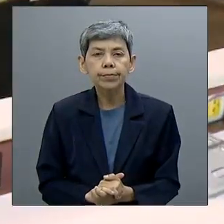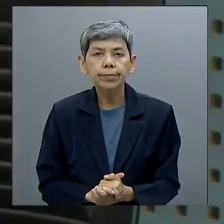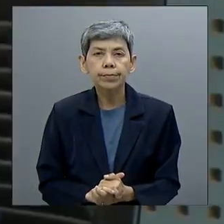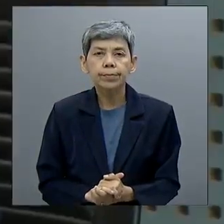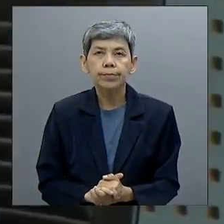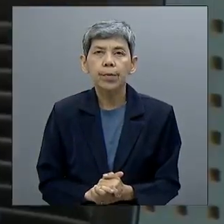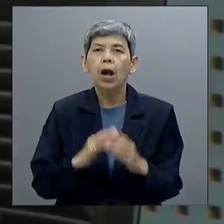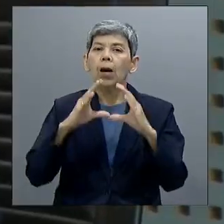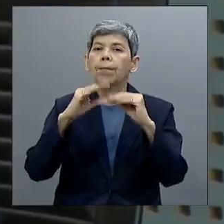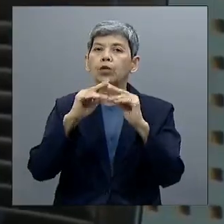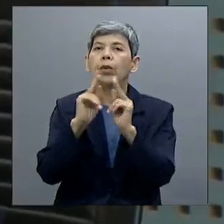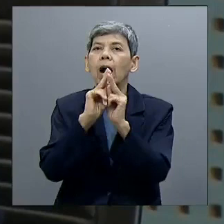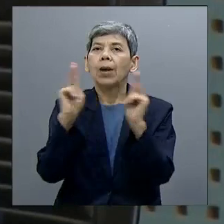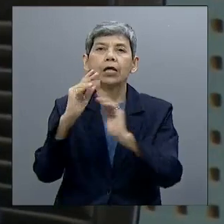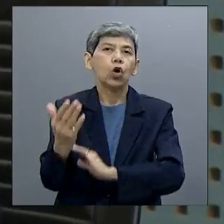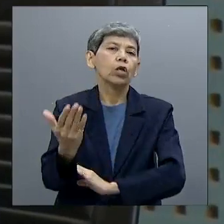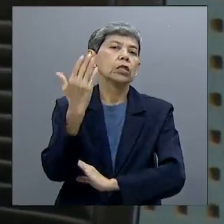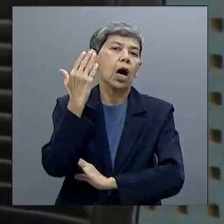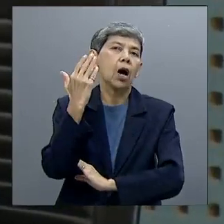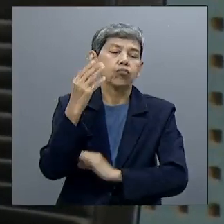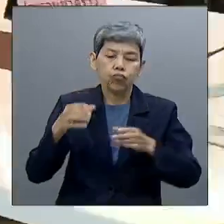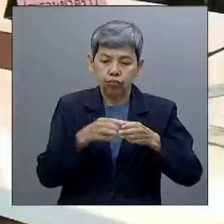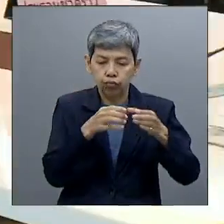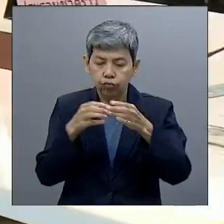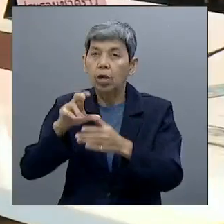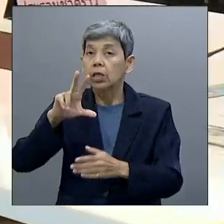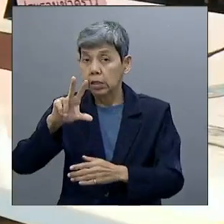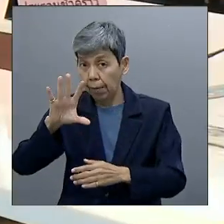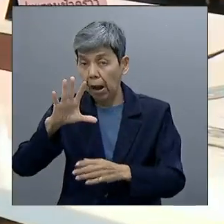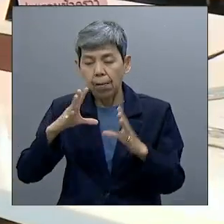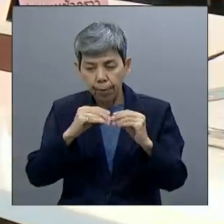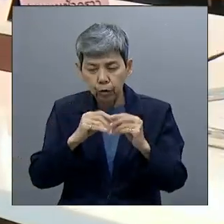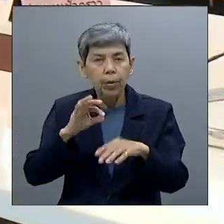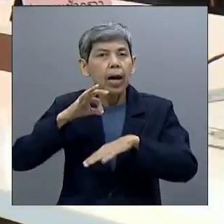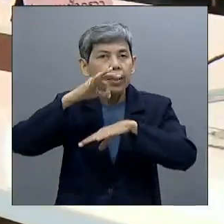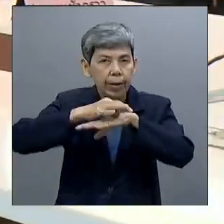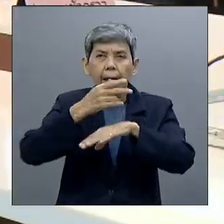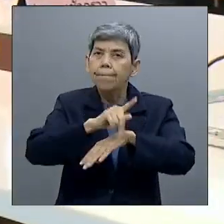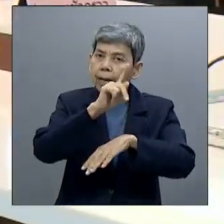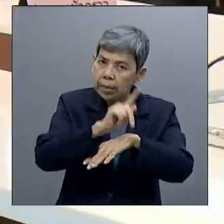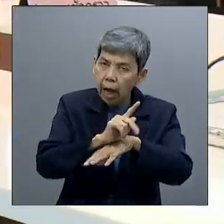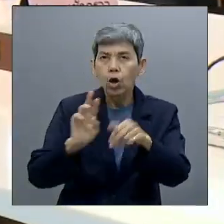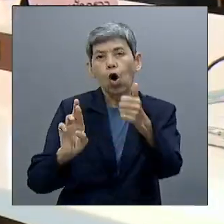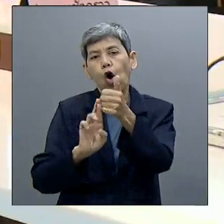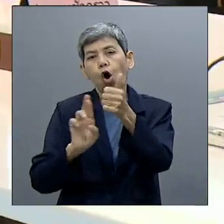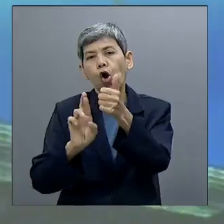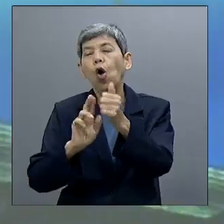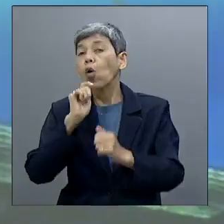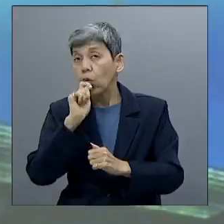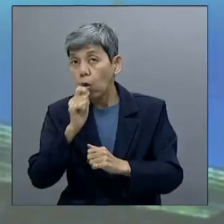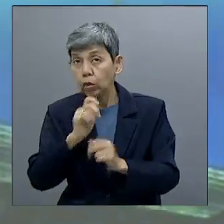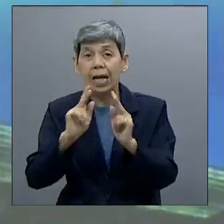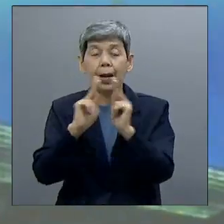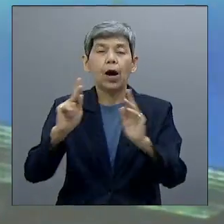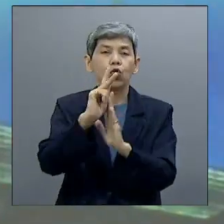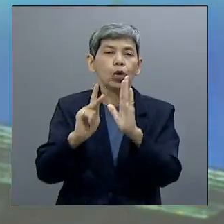สำหรับการประชุมกรรมาธิการในช่วงเช้าทั้ง35คณะก็ต่างทยอยประชุมเพื่อเลือกตำแหน่งประธานรองประธานเลขาโฆษกโดยกรรมาธิการการ